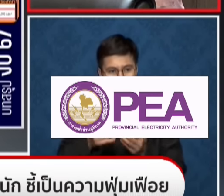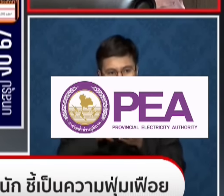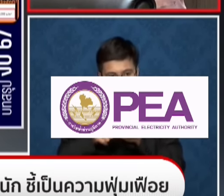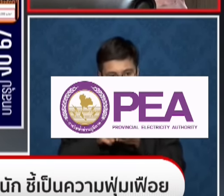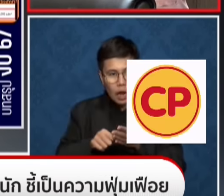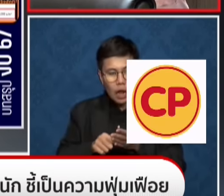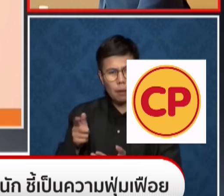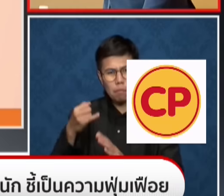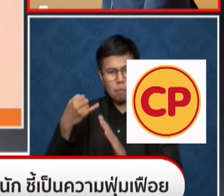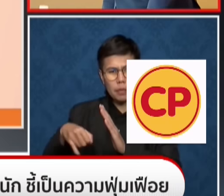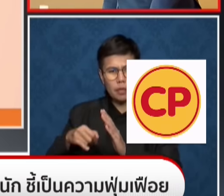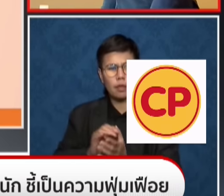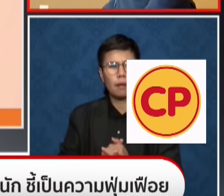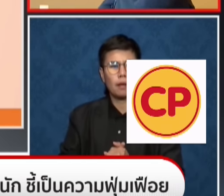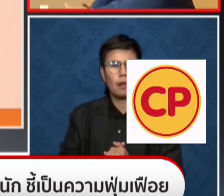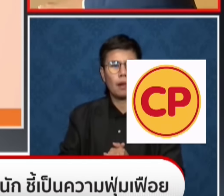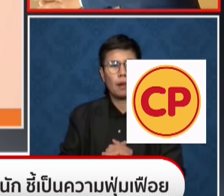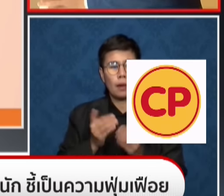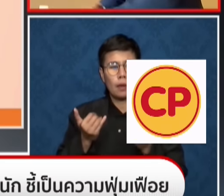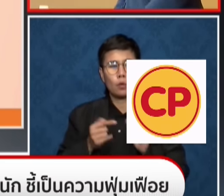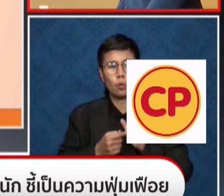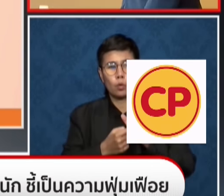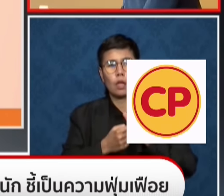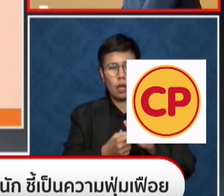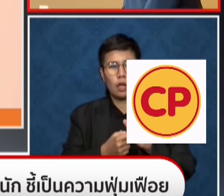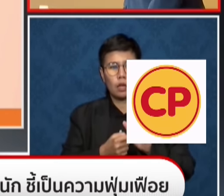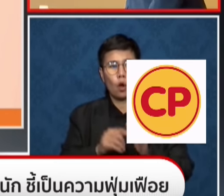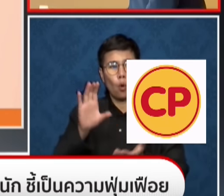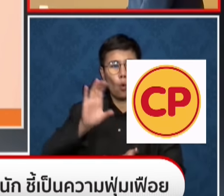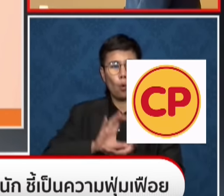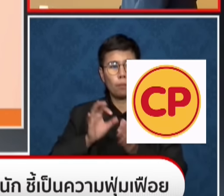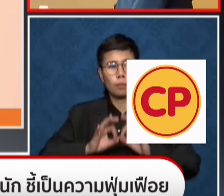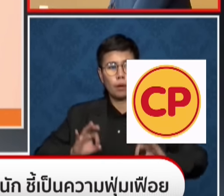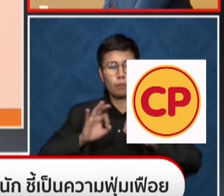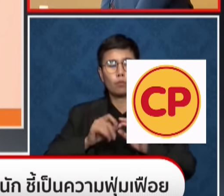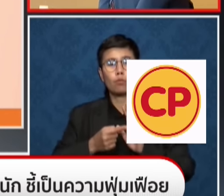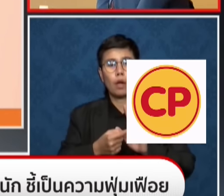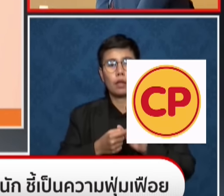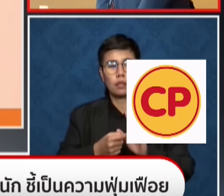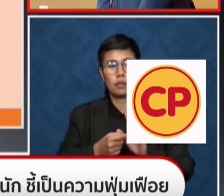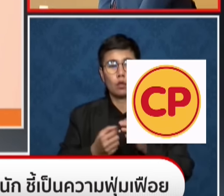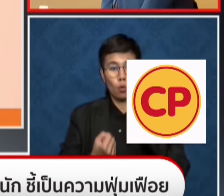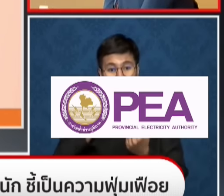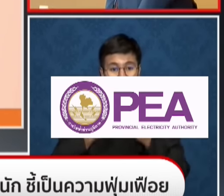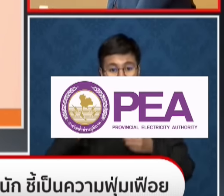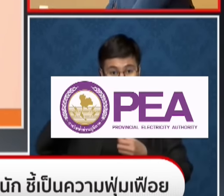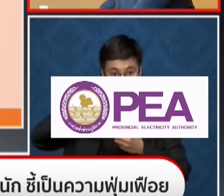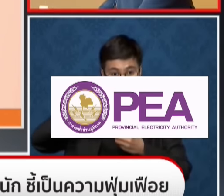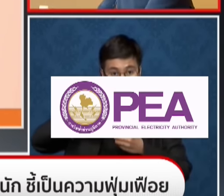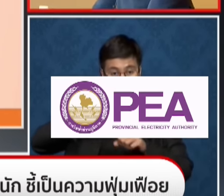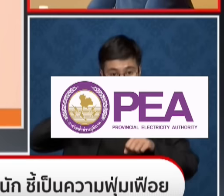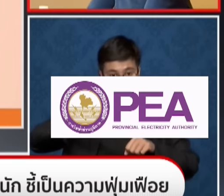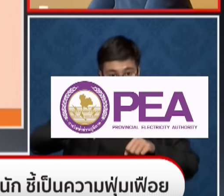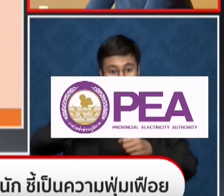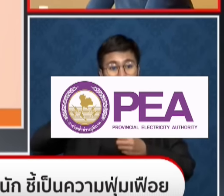ทีพัฒน์นะคะคุณเศรษฐสิทธิ์กรรมธิการสัดส่วนของพรรคก้าวไก่เช่นกันเขาก็อภิปรายสงวนความเห็นปรับลดงบประมาณ